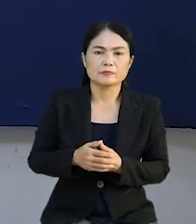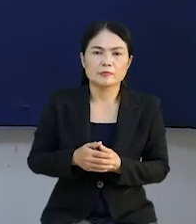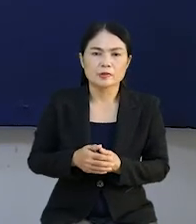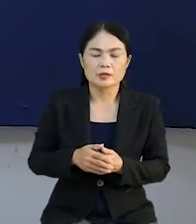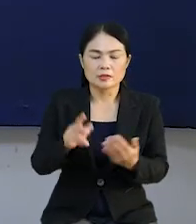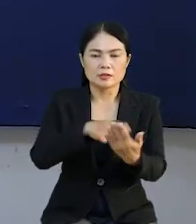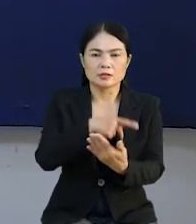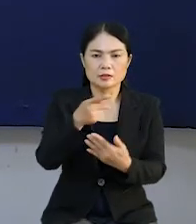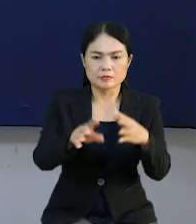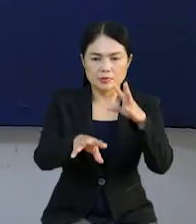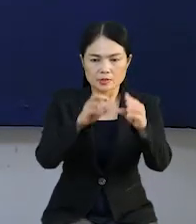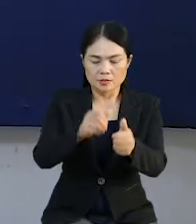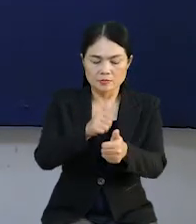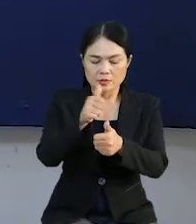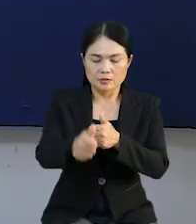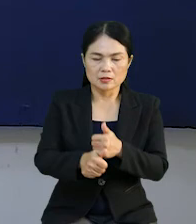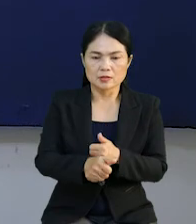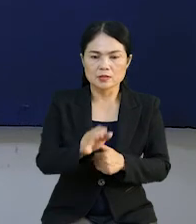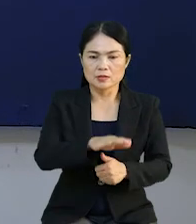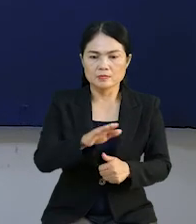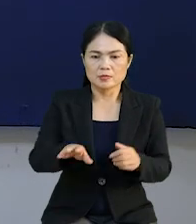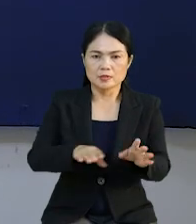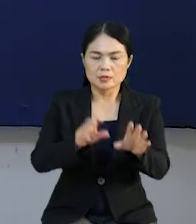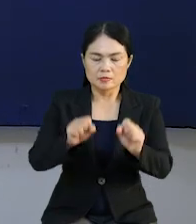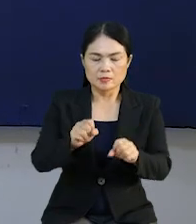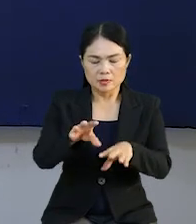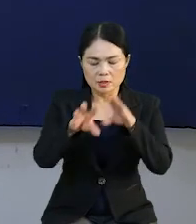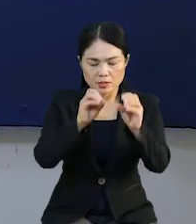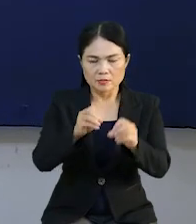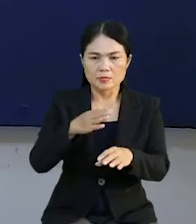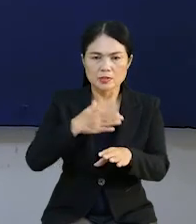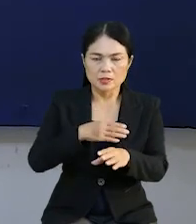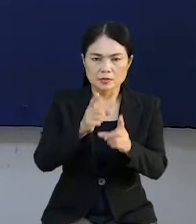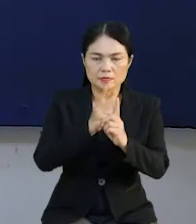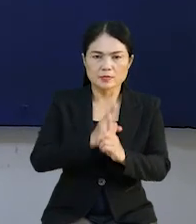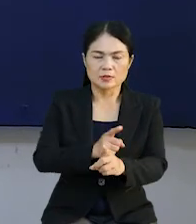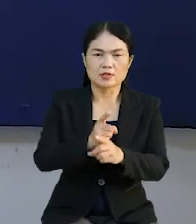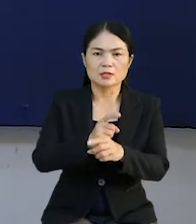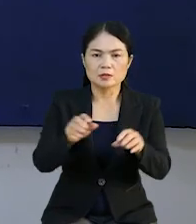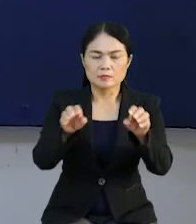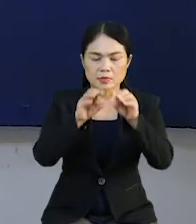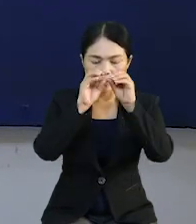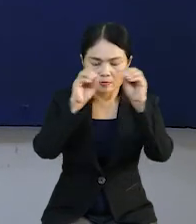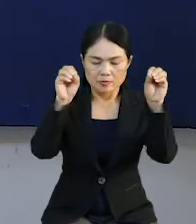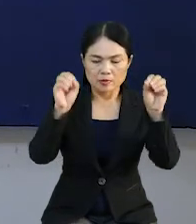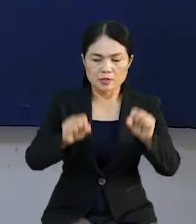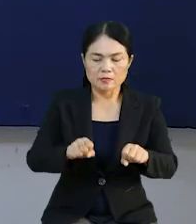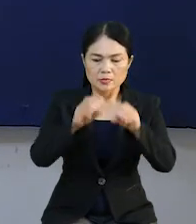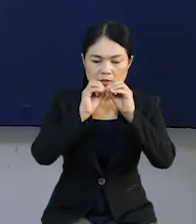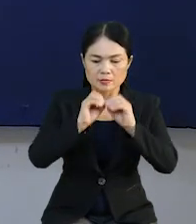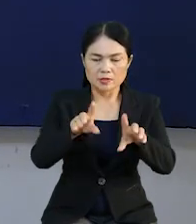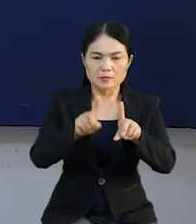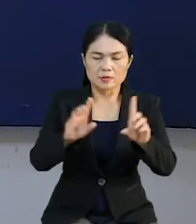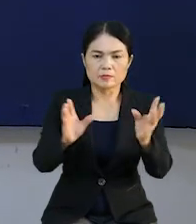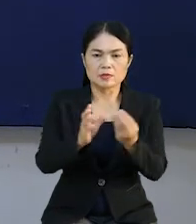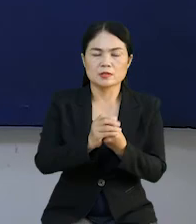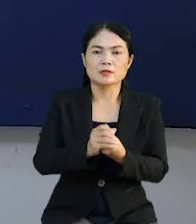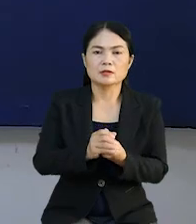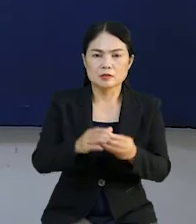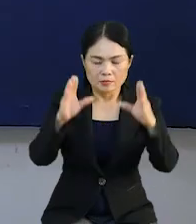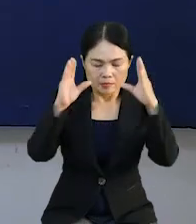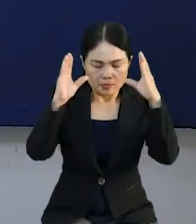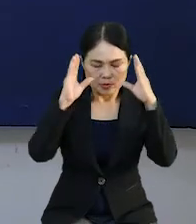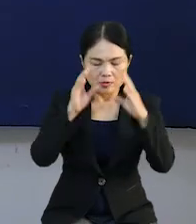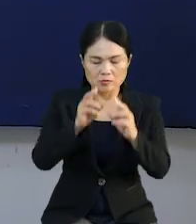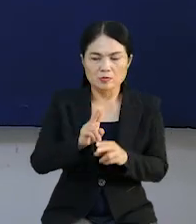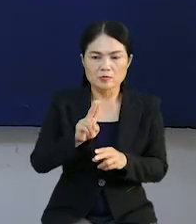បាទក្នុងកម្មវិធីសិក្សាពីចម្ងាយកូនទាំងអស់គ្នាអាចរៀនជាមួយលោកគ្រូបានតាមរយៈប្រព័ន្ធផ្សព្វផ្សាយមួយចំនួនដូចជា